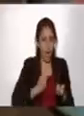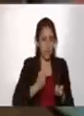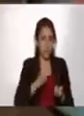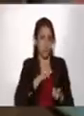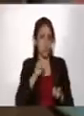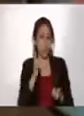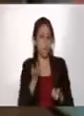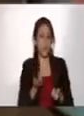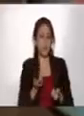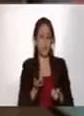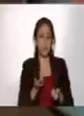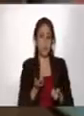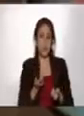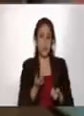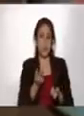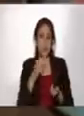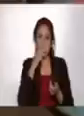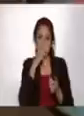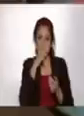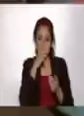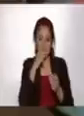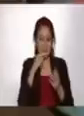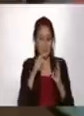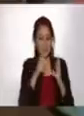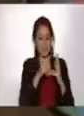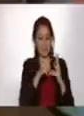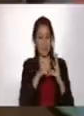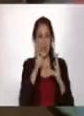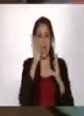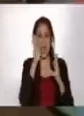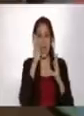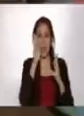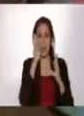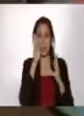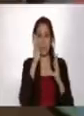فجينا في بعد ما بنت الأخرانية اتجوزت، فلما هو بقى